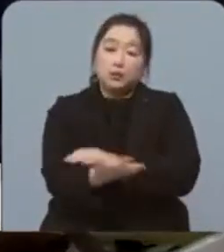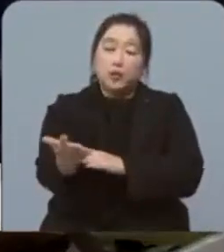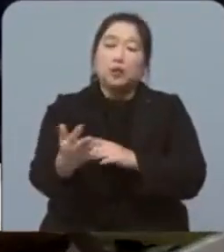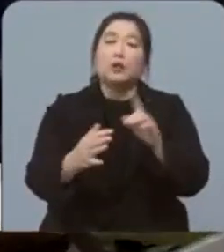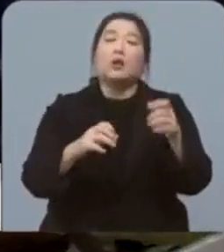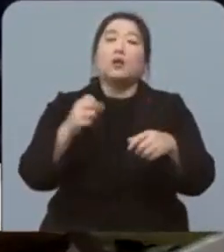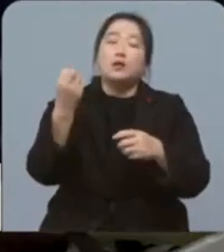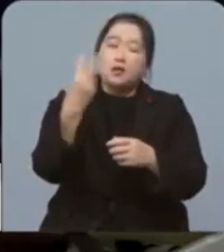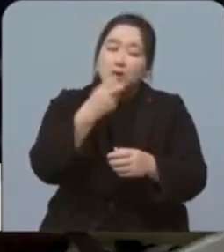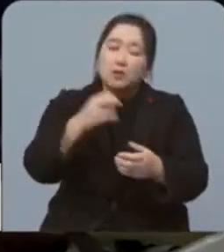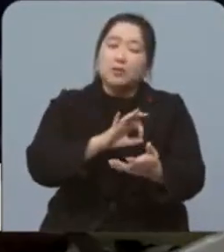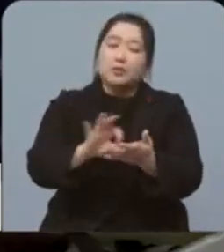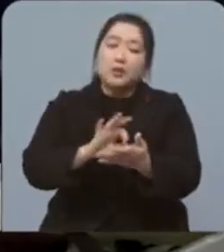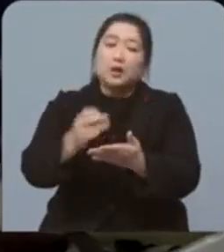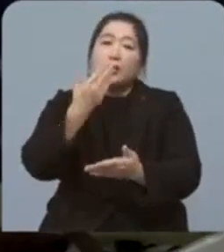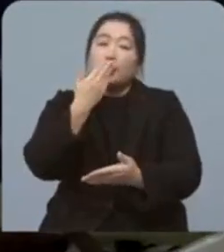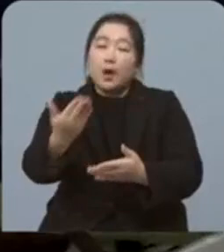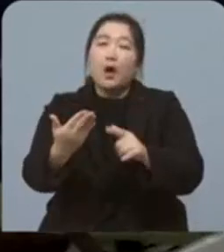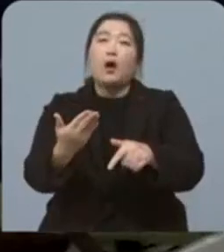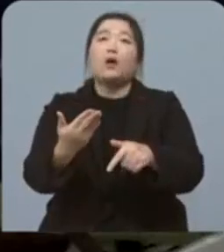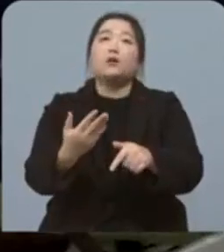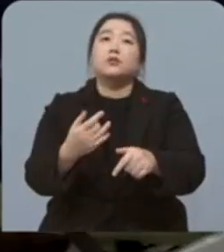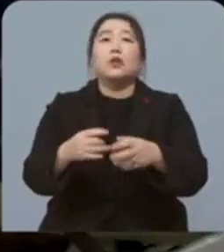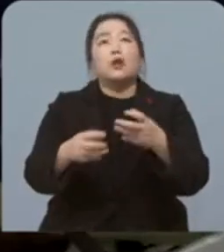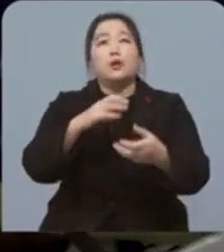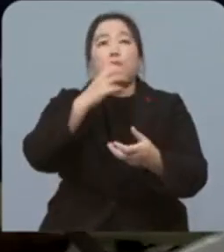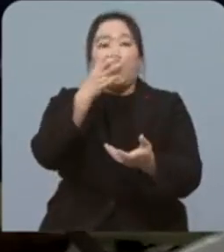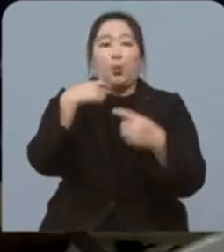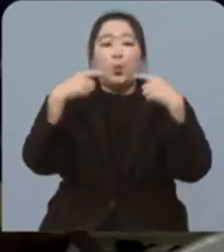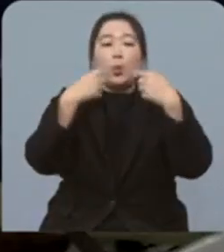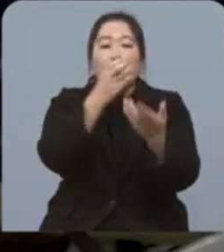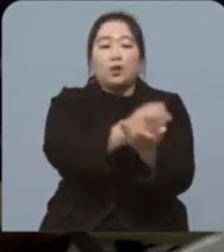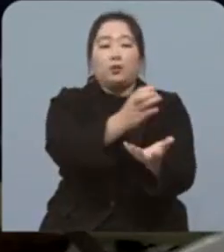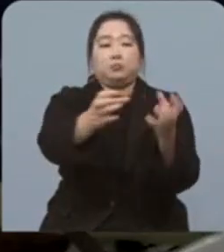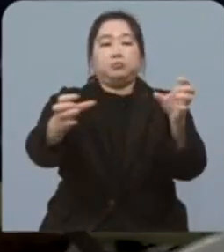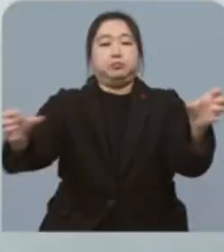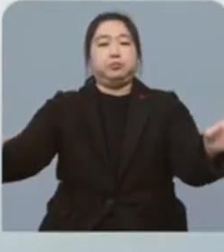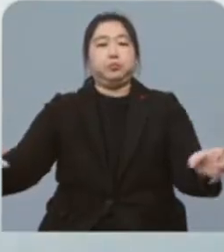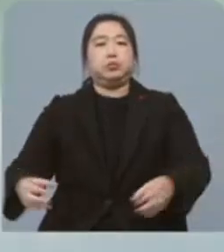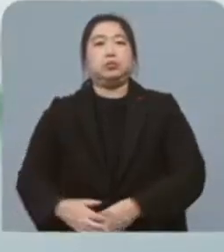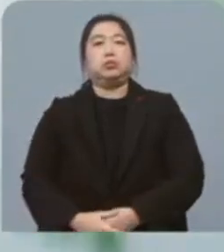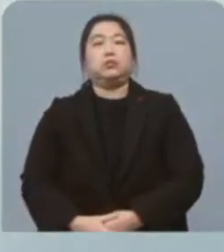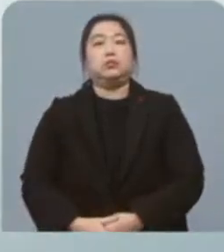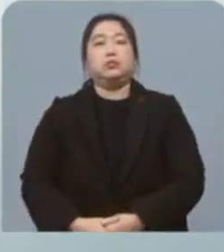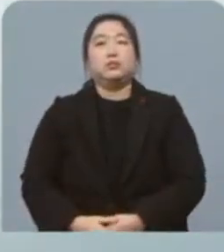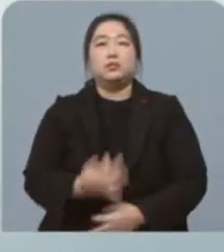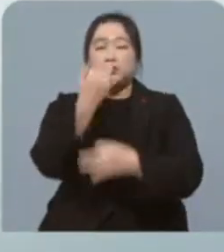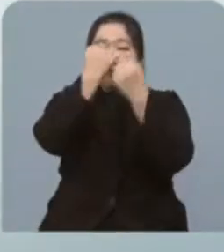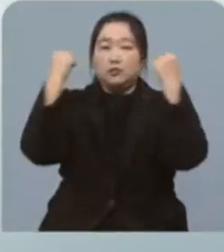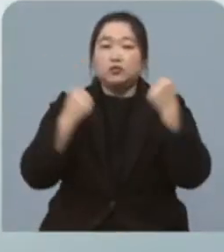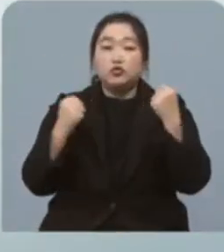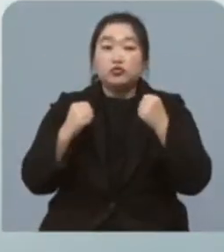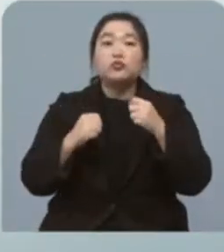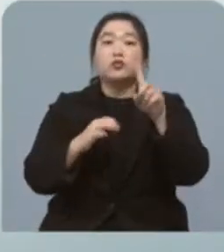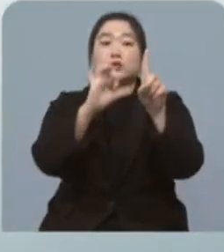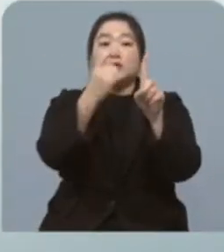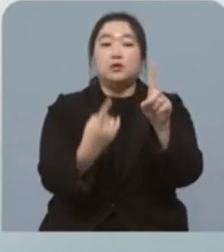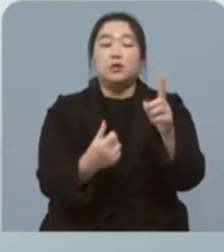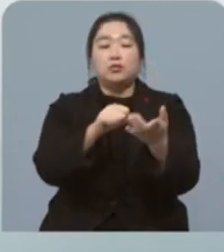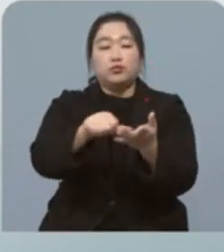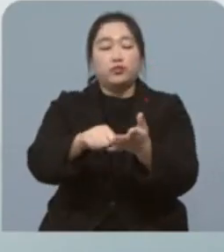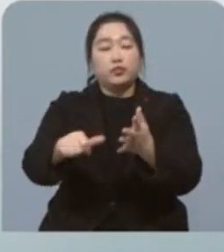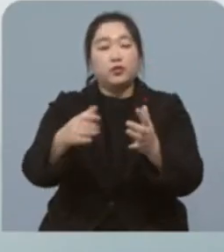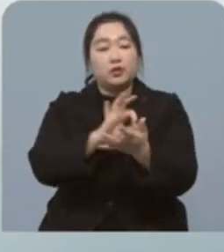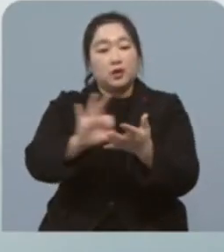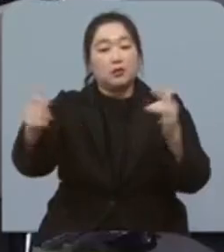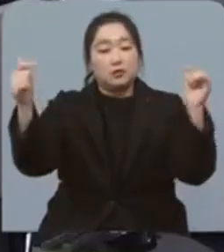다회용기를 쓰라는 지침에도 종이컵에 담아낸 음료가 버젓이 놓여 있습니다. 충청북도는 일회용품 사용을 줄이자는 자체